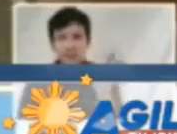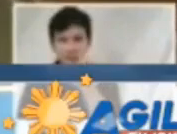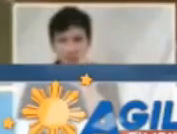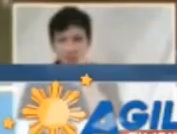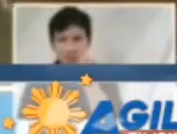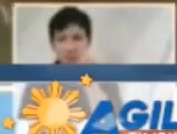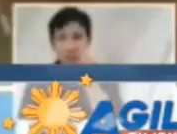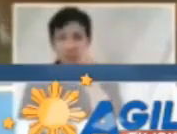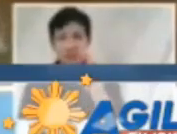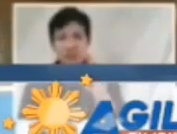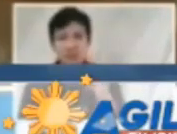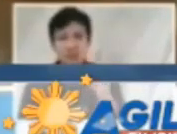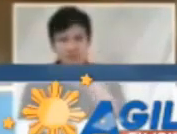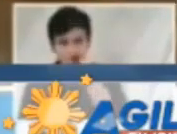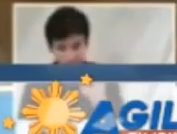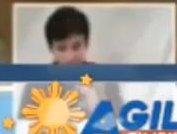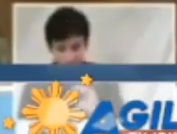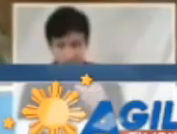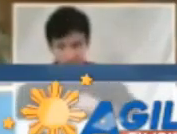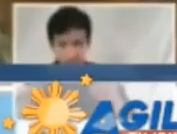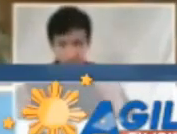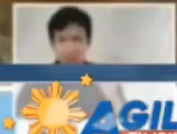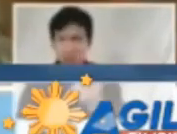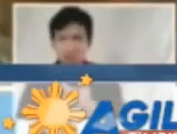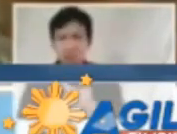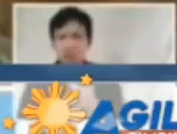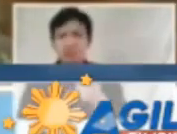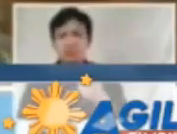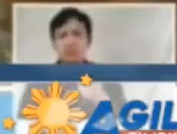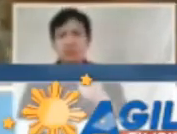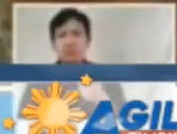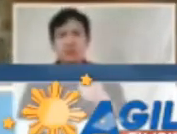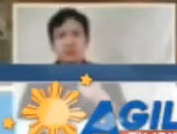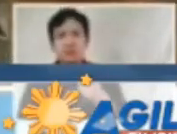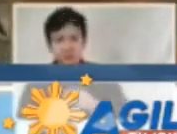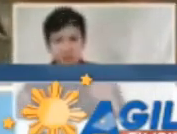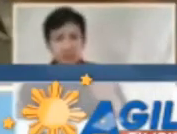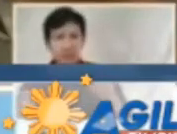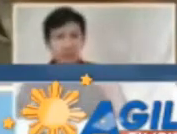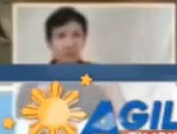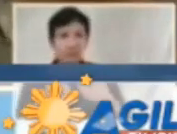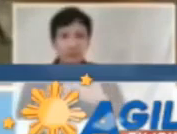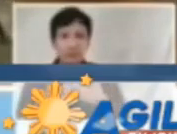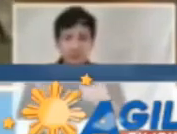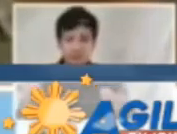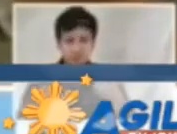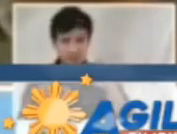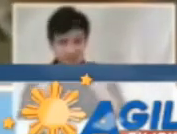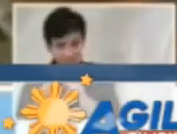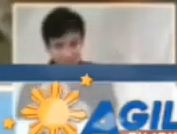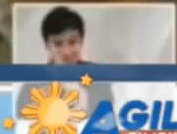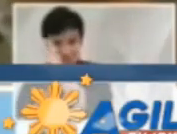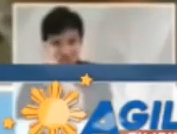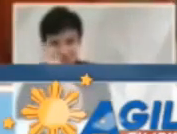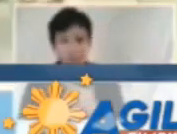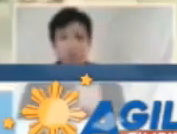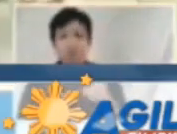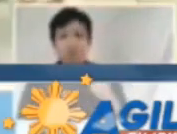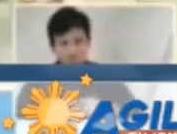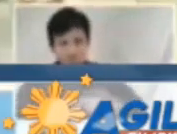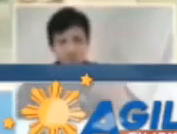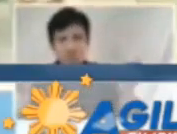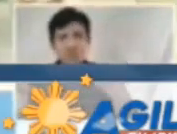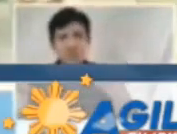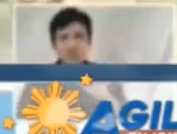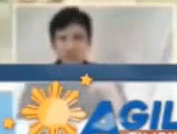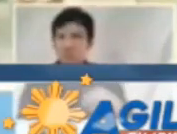dahil sa hindi na rin magbibigay ang DILG ng panibagong extension pagkatapos ng May 7. Yun na po